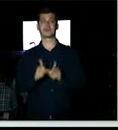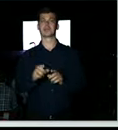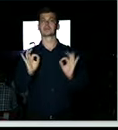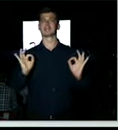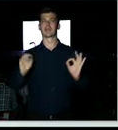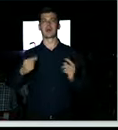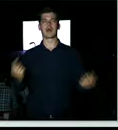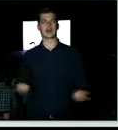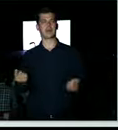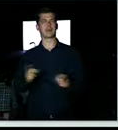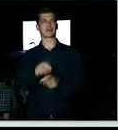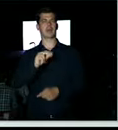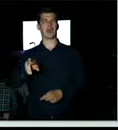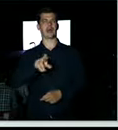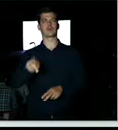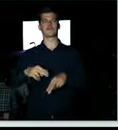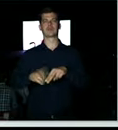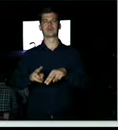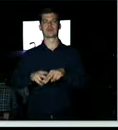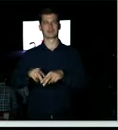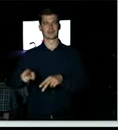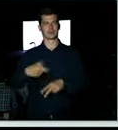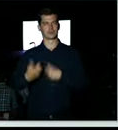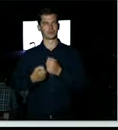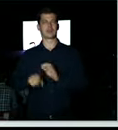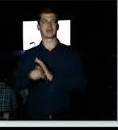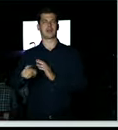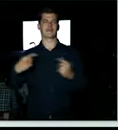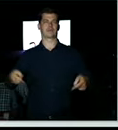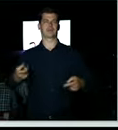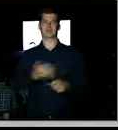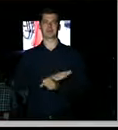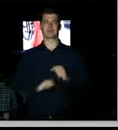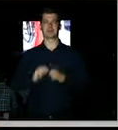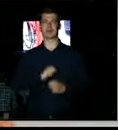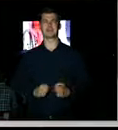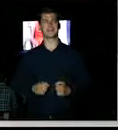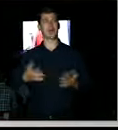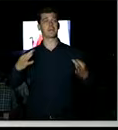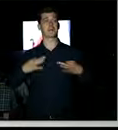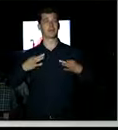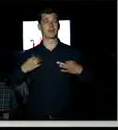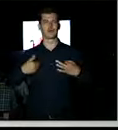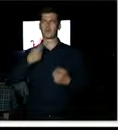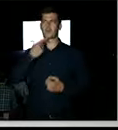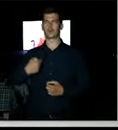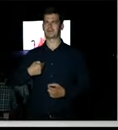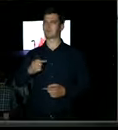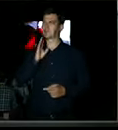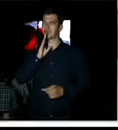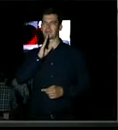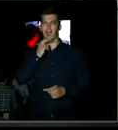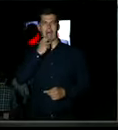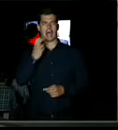spraw reklamy i PR-u w Fundacji Hipoterapia na rzecz rehabilitacji osób pełnosprawnych. Prywatnie znajomi mówią, że jestem jak akumulatorek,